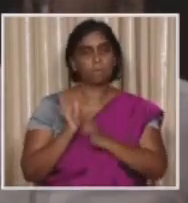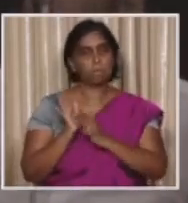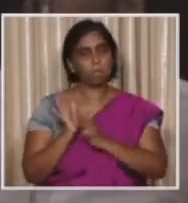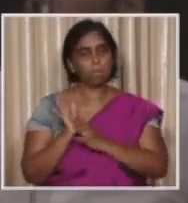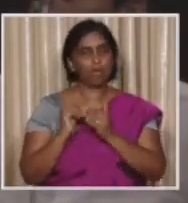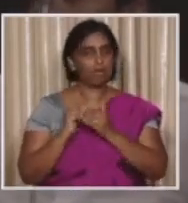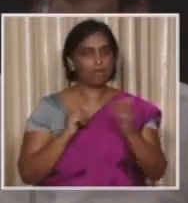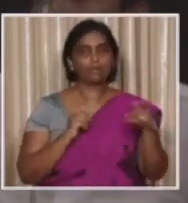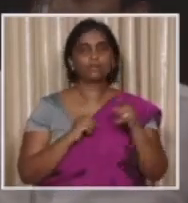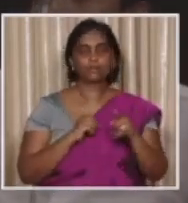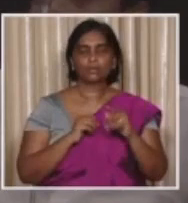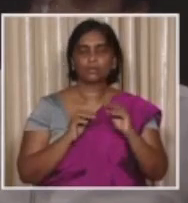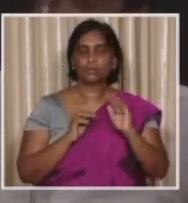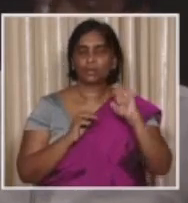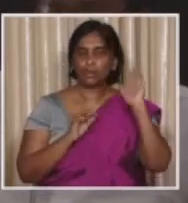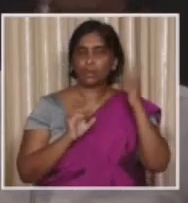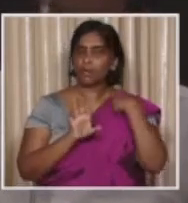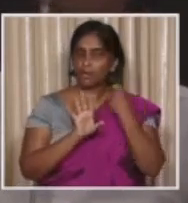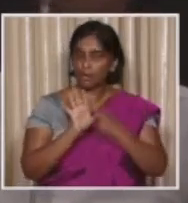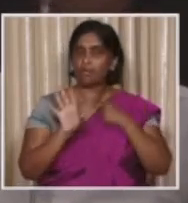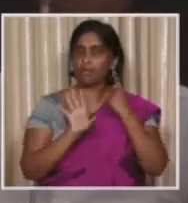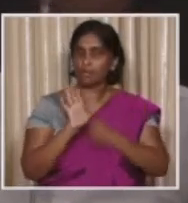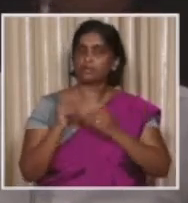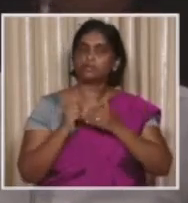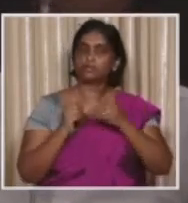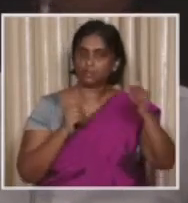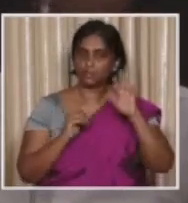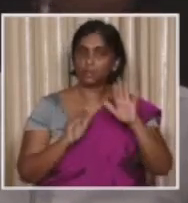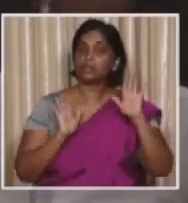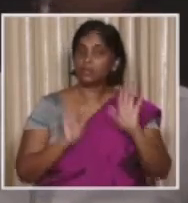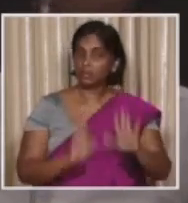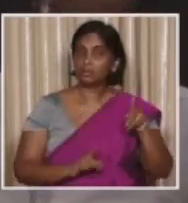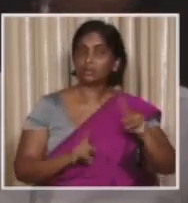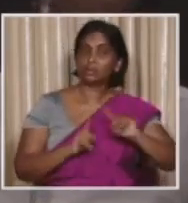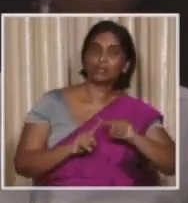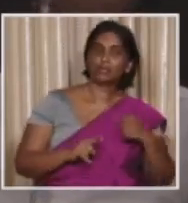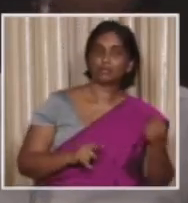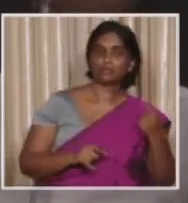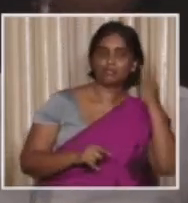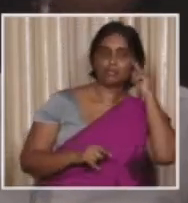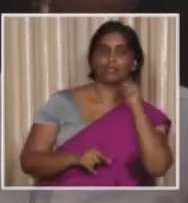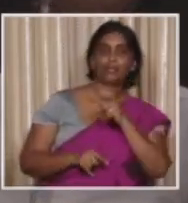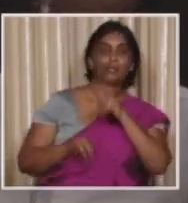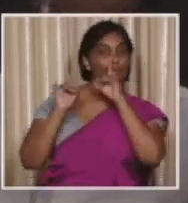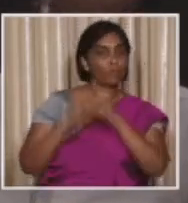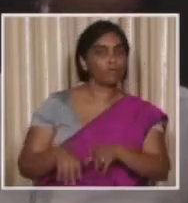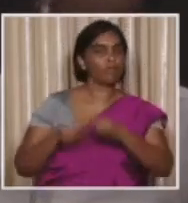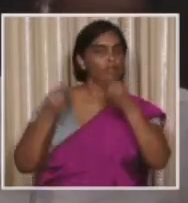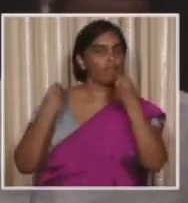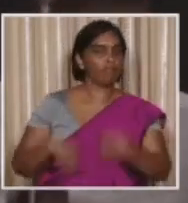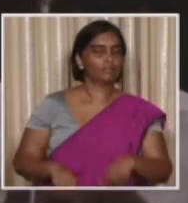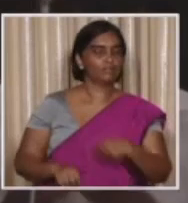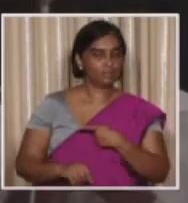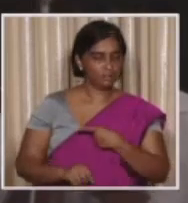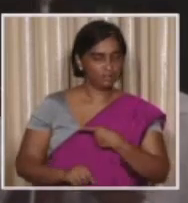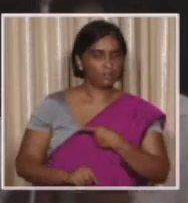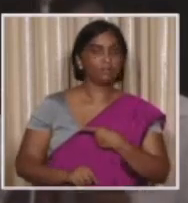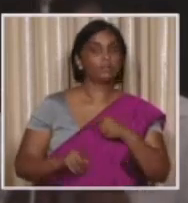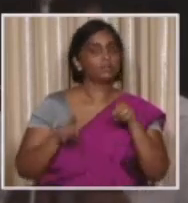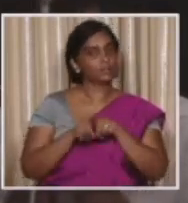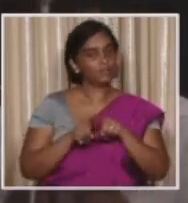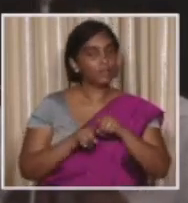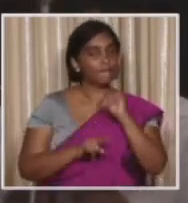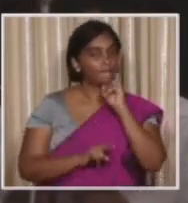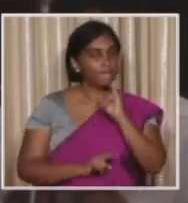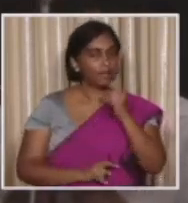වගේ ගත්තම ඒක හැම අවුරුද්දම සිදුවෙනවා. හැබැයි අනිත් පැත්තෙන් ඇඟිල්ල දික්කලා කියනවා මෙන්න මේ හින්දා තමයි වැටලා තියෙන්නේ කියලා. ඒ නිසා ඒ